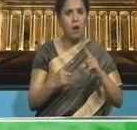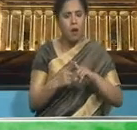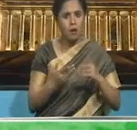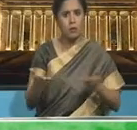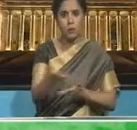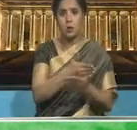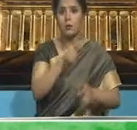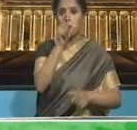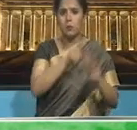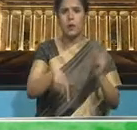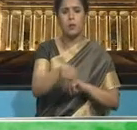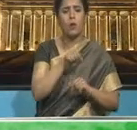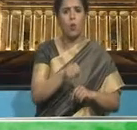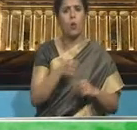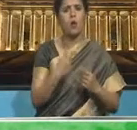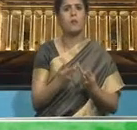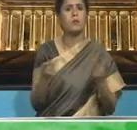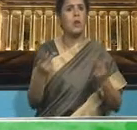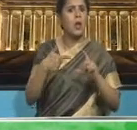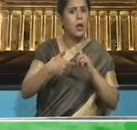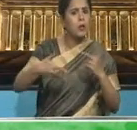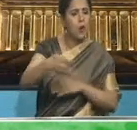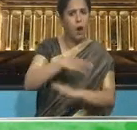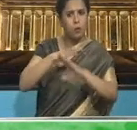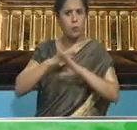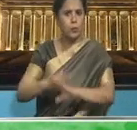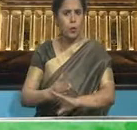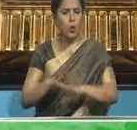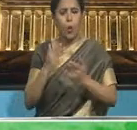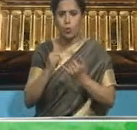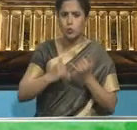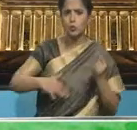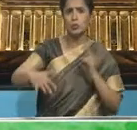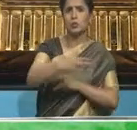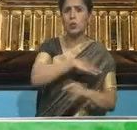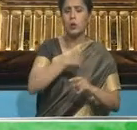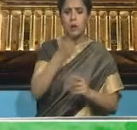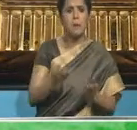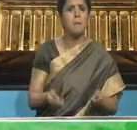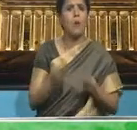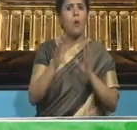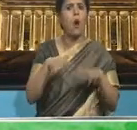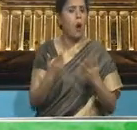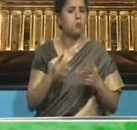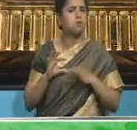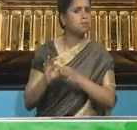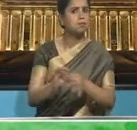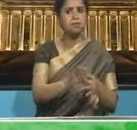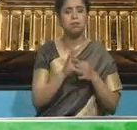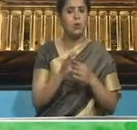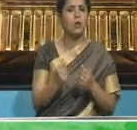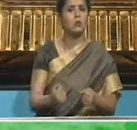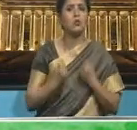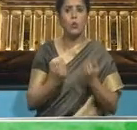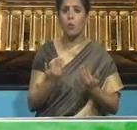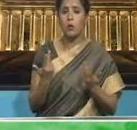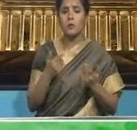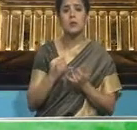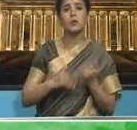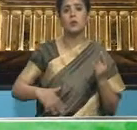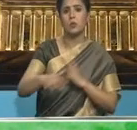लोग पर्यावरण की रक्षा से लेकर समाज को और अधिक एकजुट बनाने तक कई क्षेत्रों